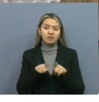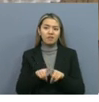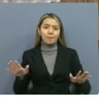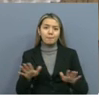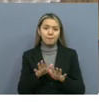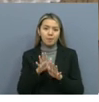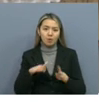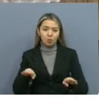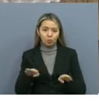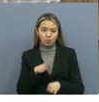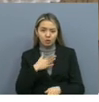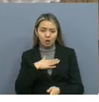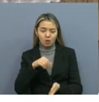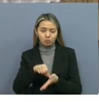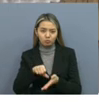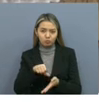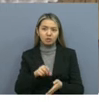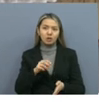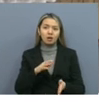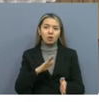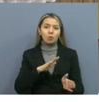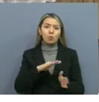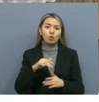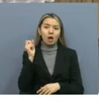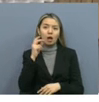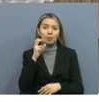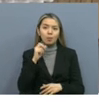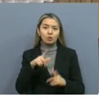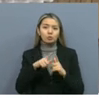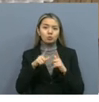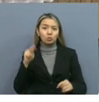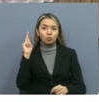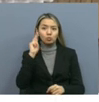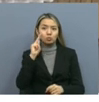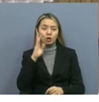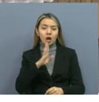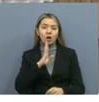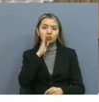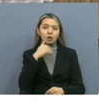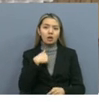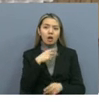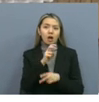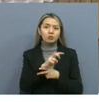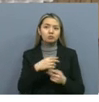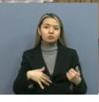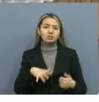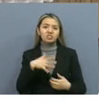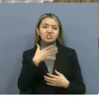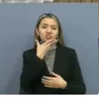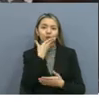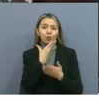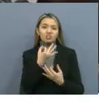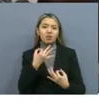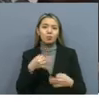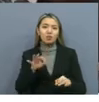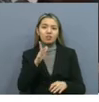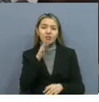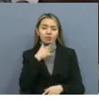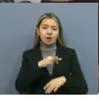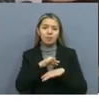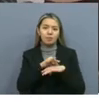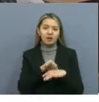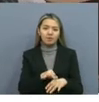барамын. Түстен кейін мектепте оқимын, ал таңертең домбыраға барып бос уақытымды өткіземін. Сейсенбі